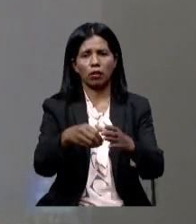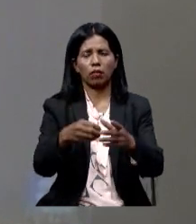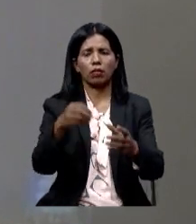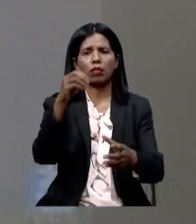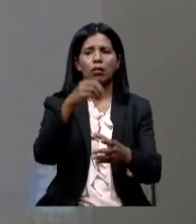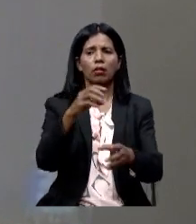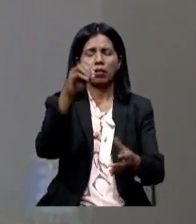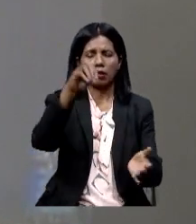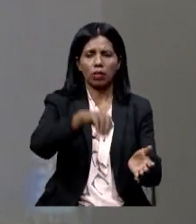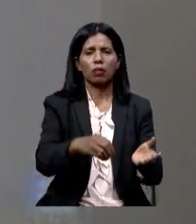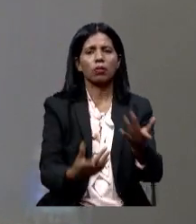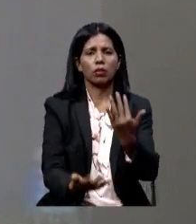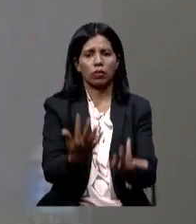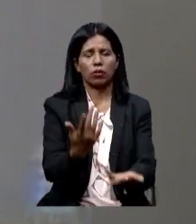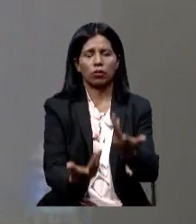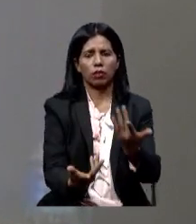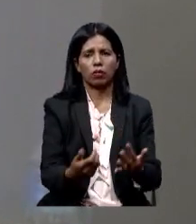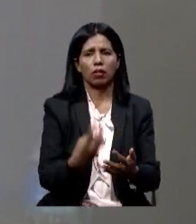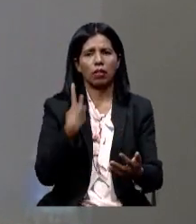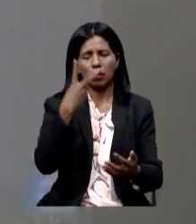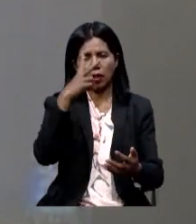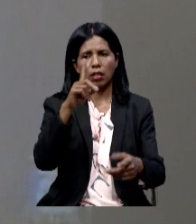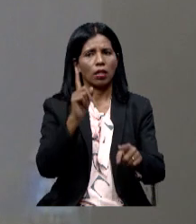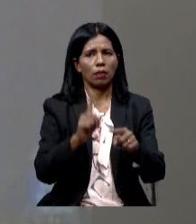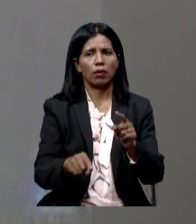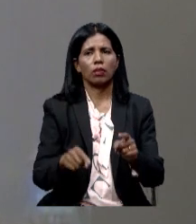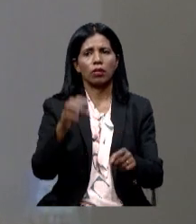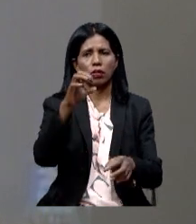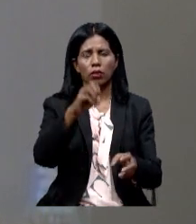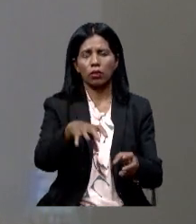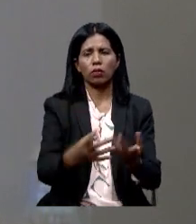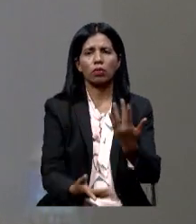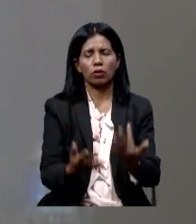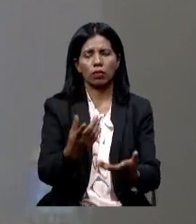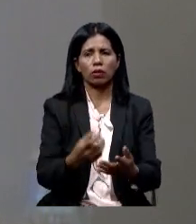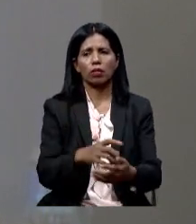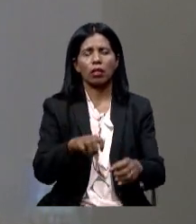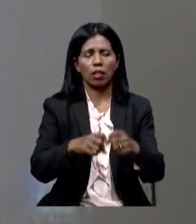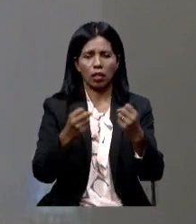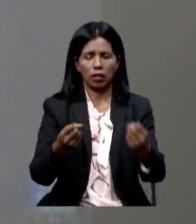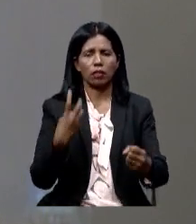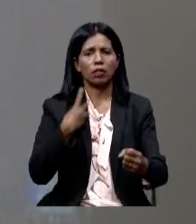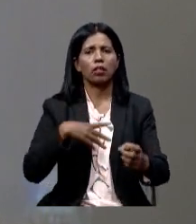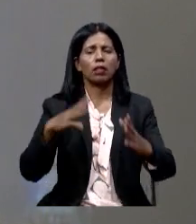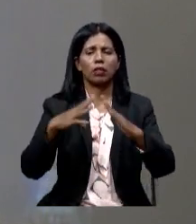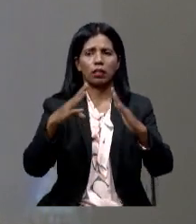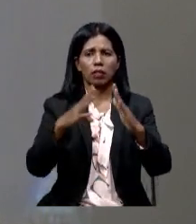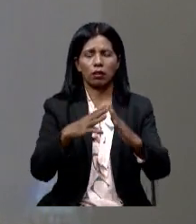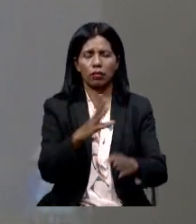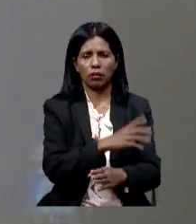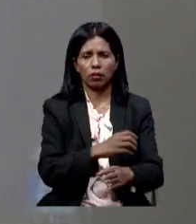ini pois sunu. Ia tong abi hari abi yang labele, abi labele sunu buat ne, ne istraka itan ya sidadi, tanpa